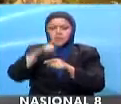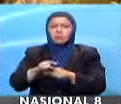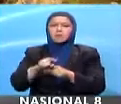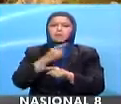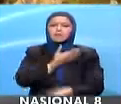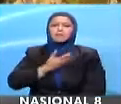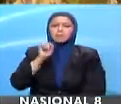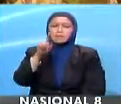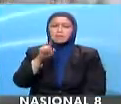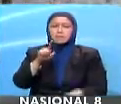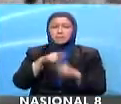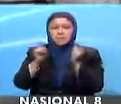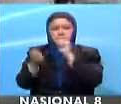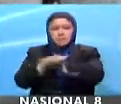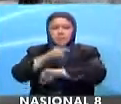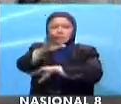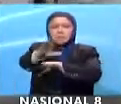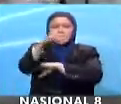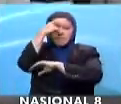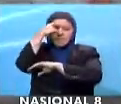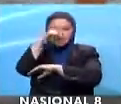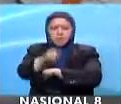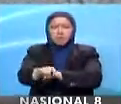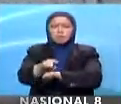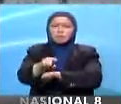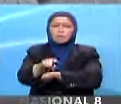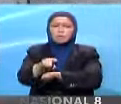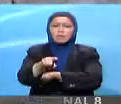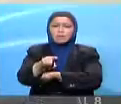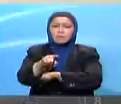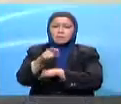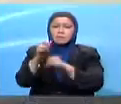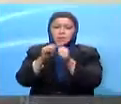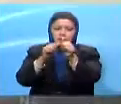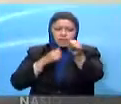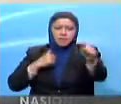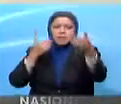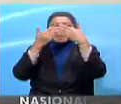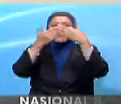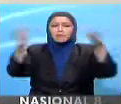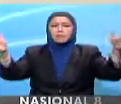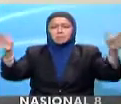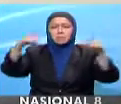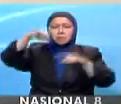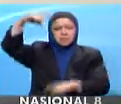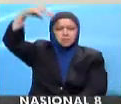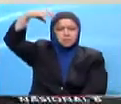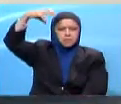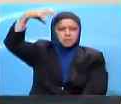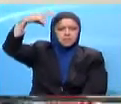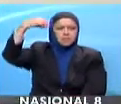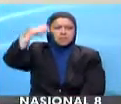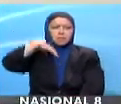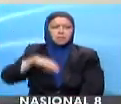petang. Ia bagi mengelakkan jemaah terdedah dengan cuaca panas terik. Keutamaan pihak muasasah Tawafah Asia Tenggara